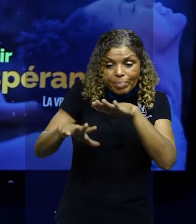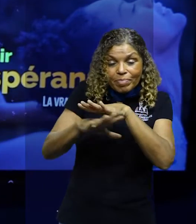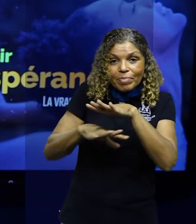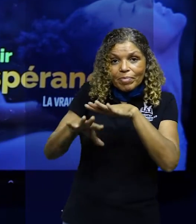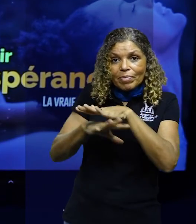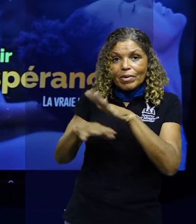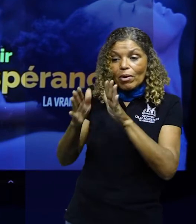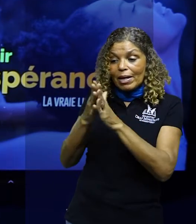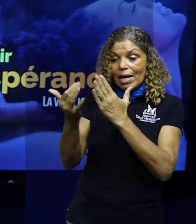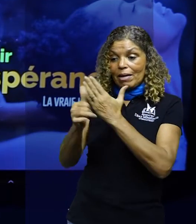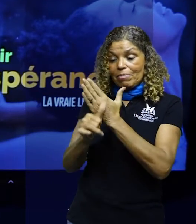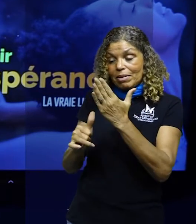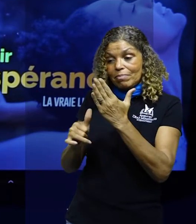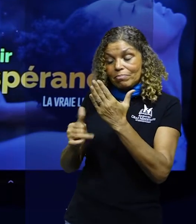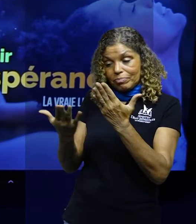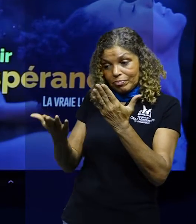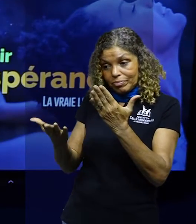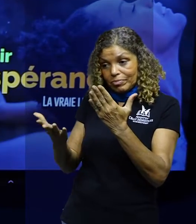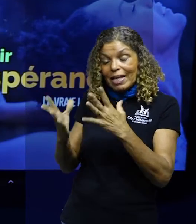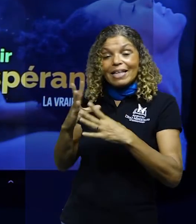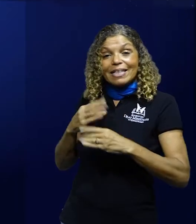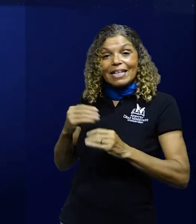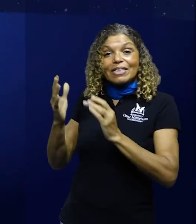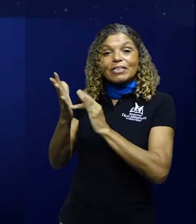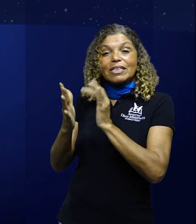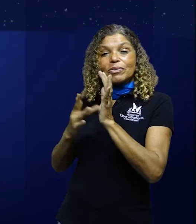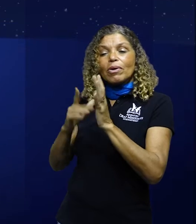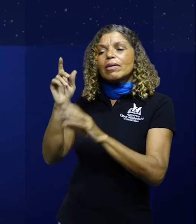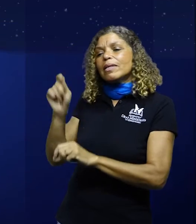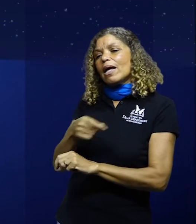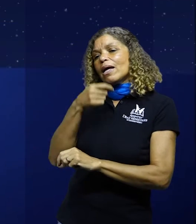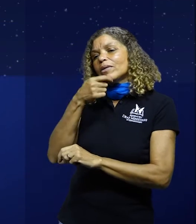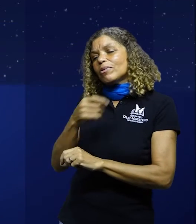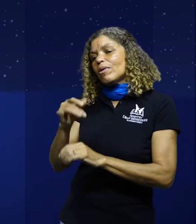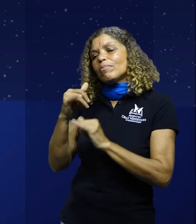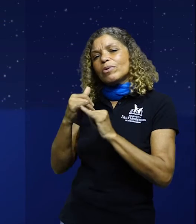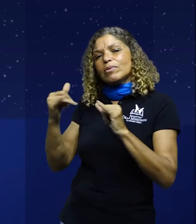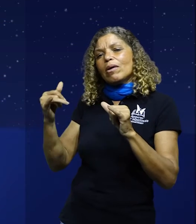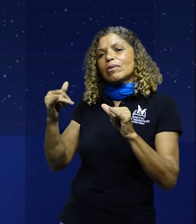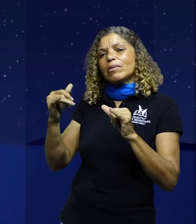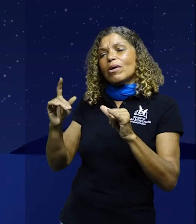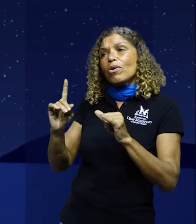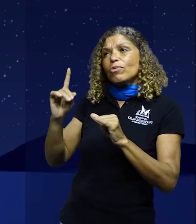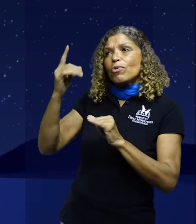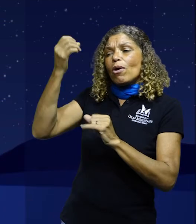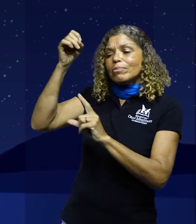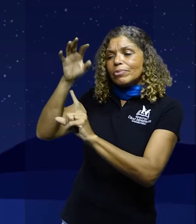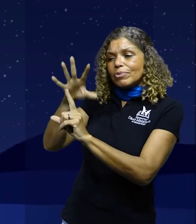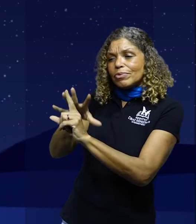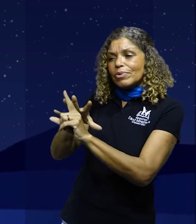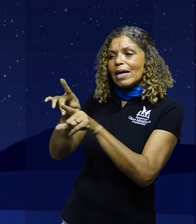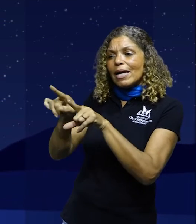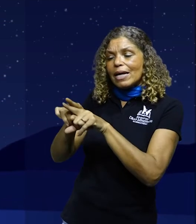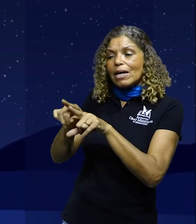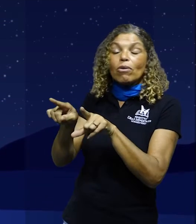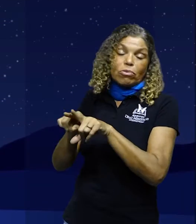Bible, nous admettons que Jésus est de nature divine et de nature humaine par